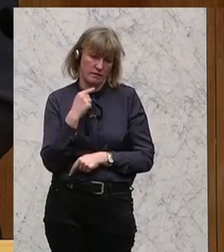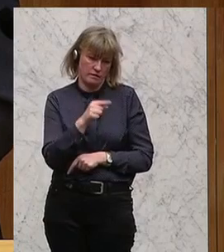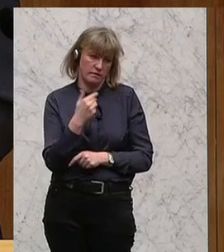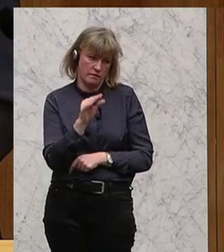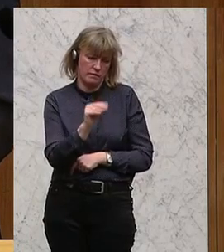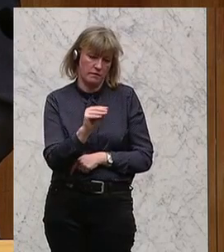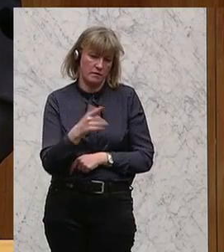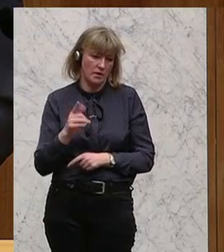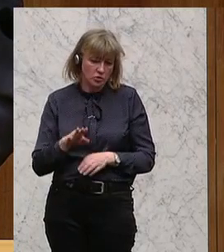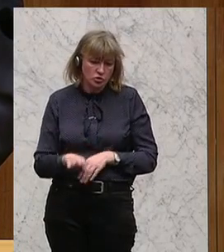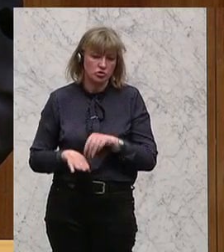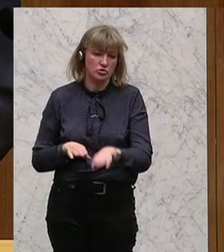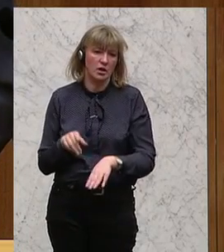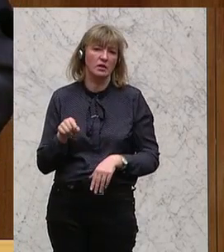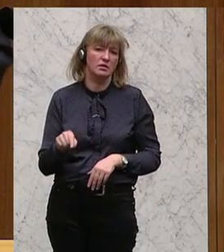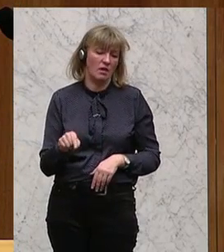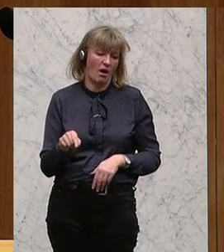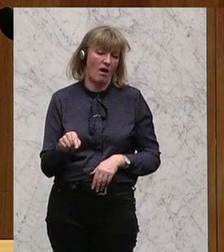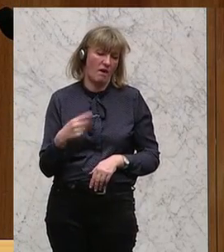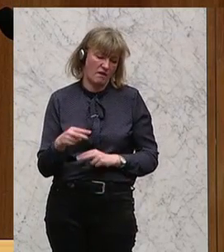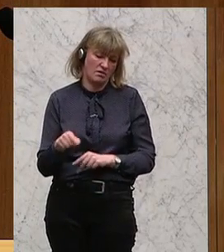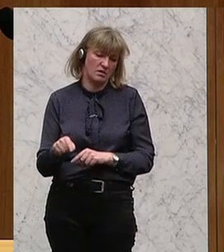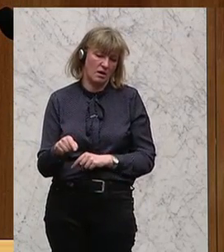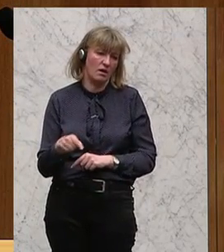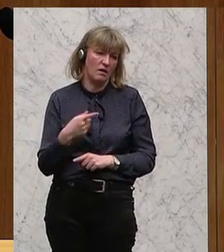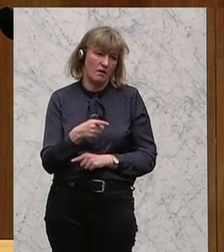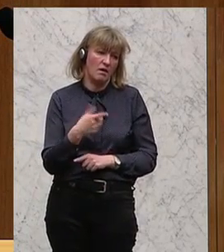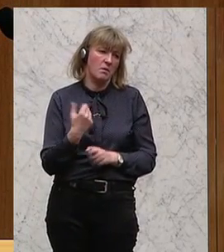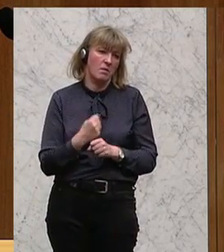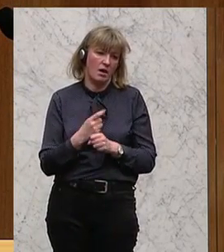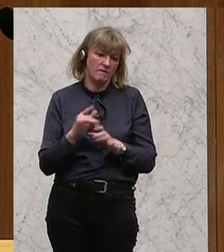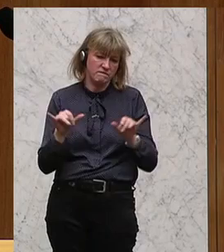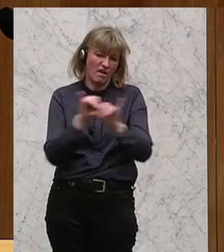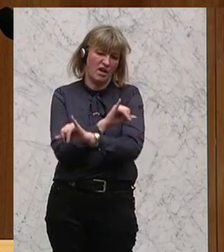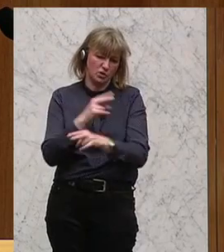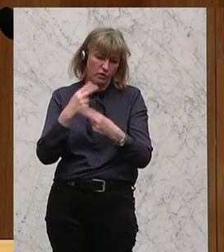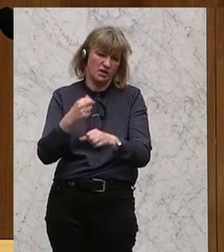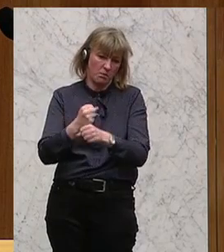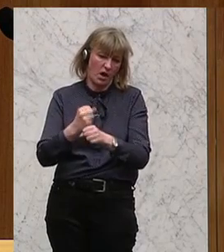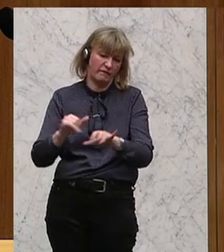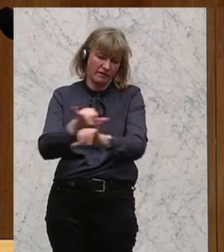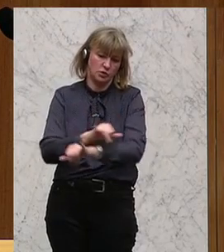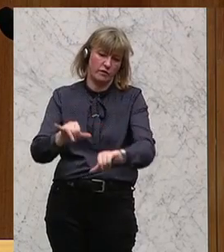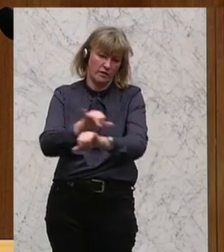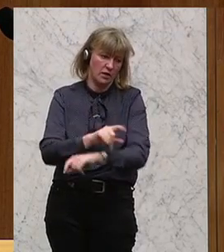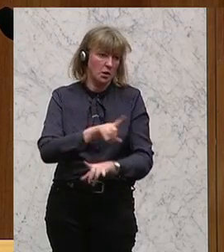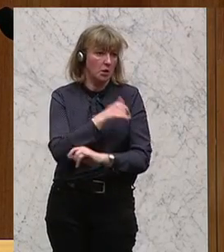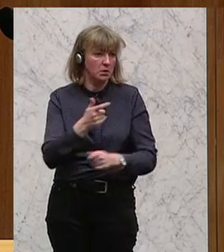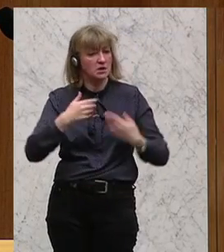ein weiterer Schritt in eine Richtung, wo Sie eine Verwechslung fortsetzen. Bisher haben Sie